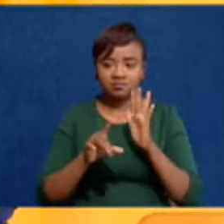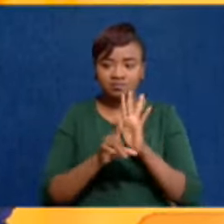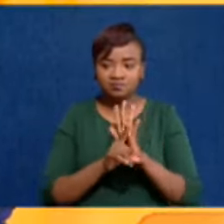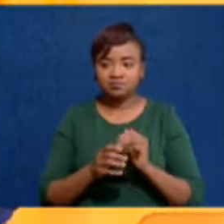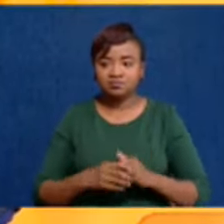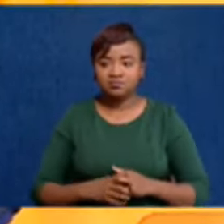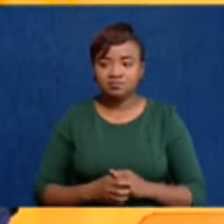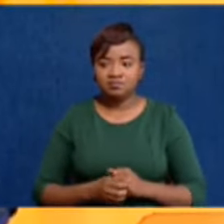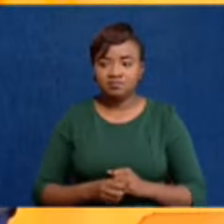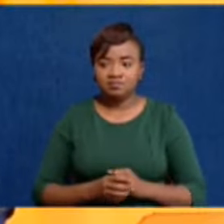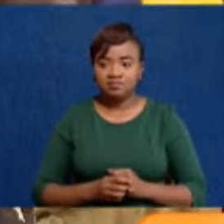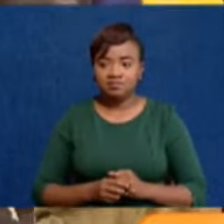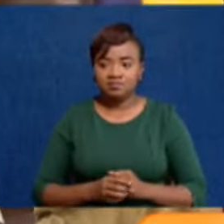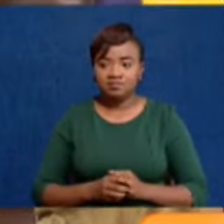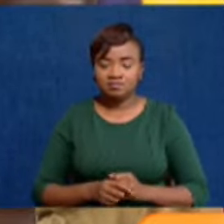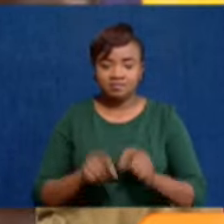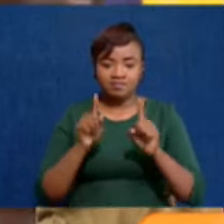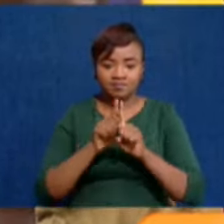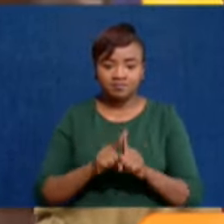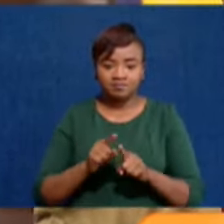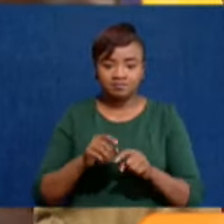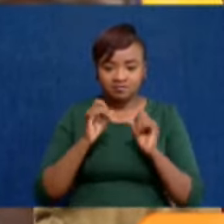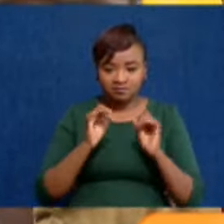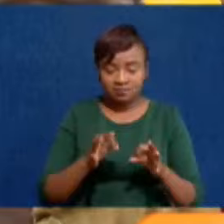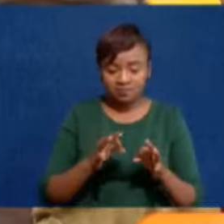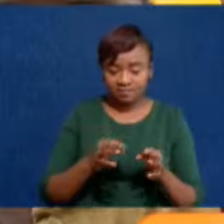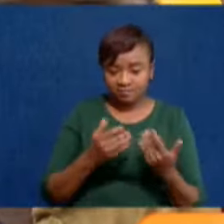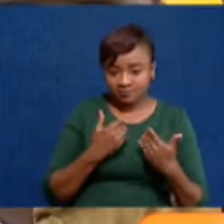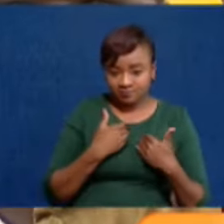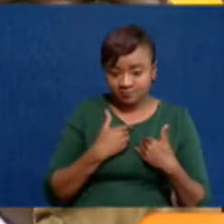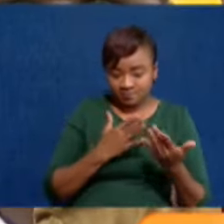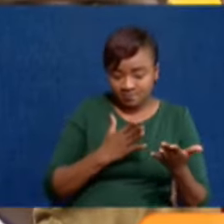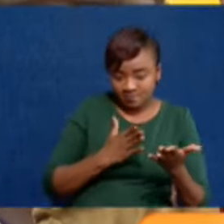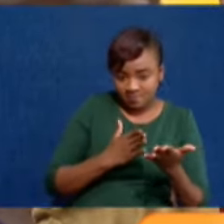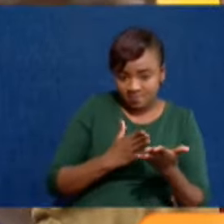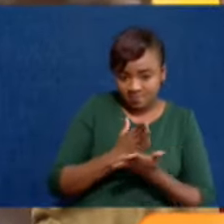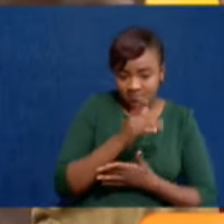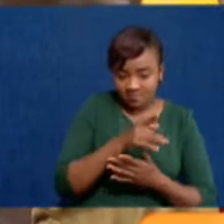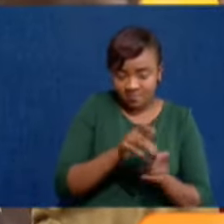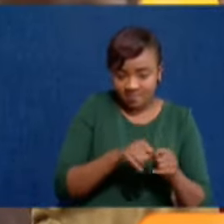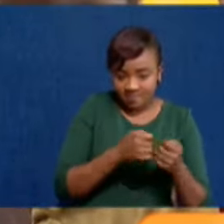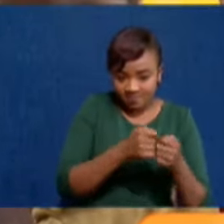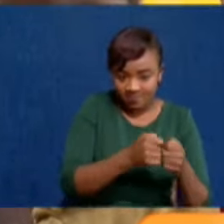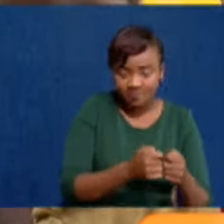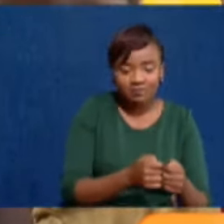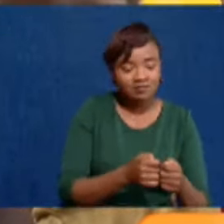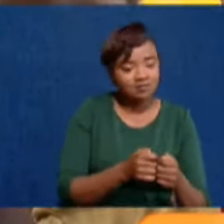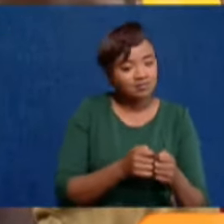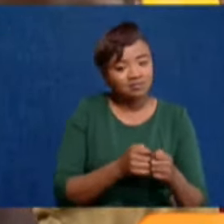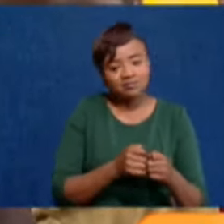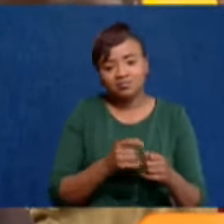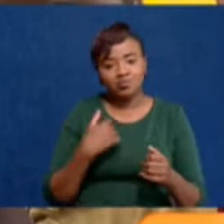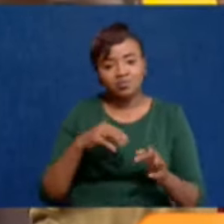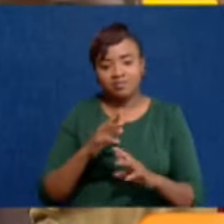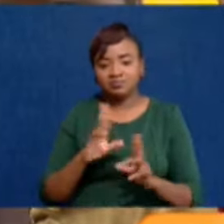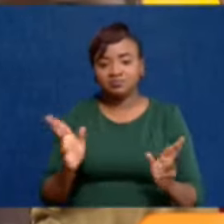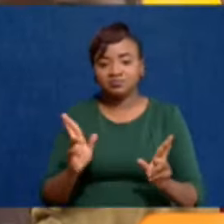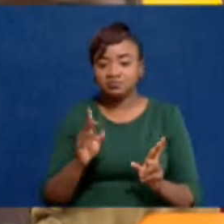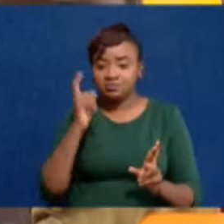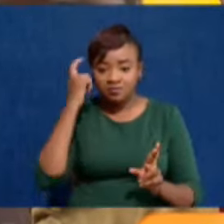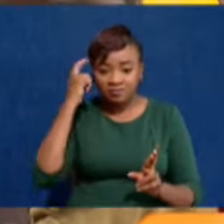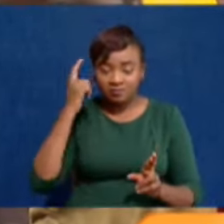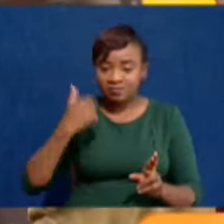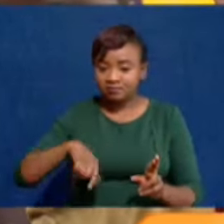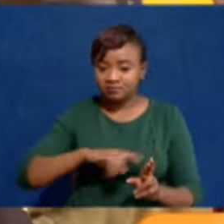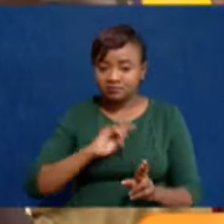And where the privilege of the rights of one ends is where the other starts. We are all Kenyans and we have to live by the